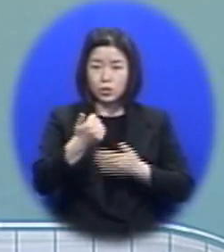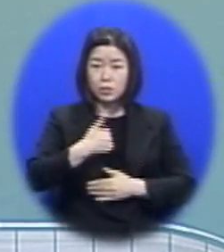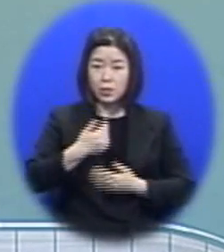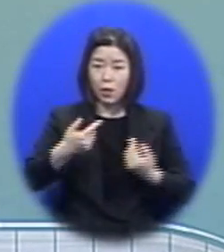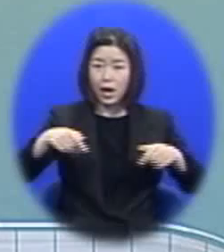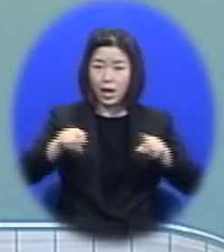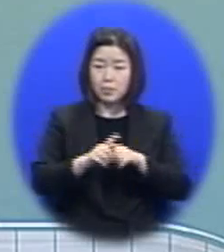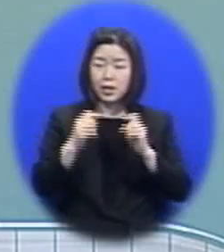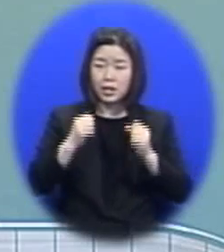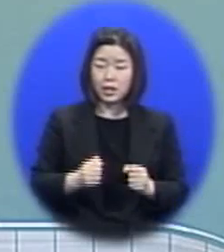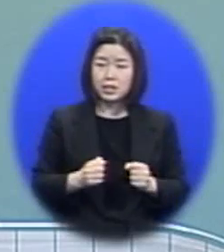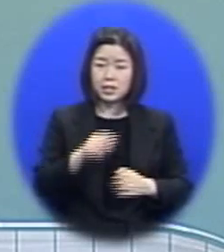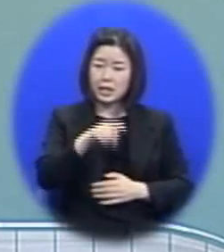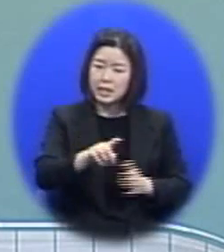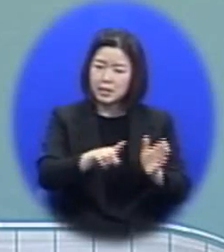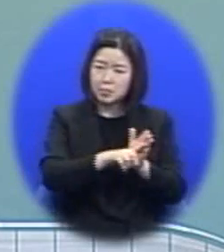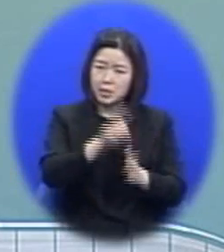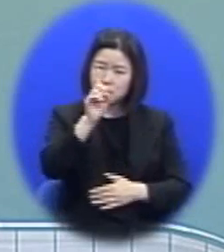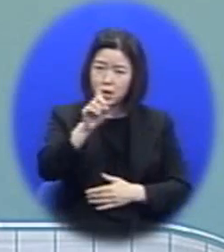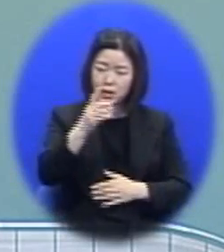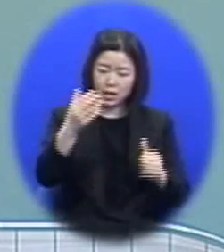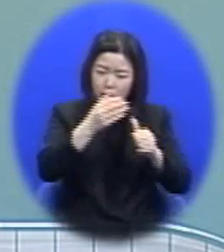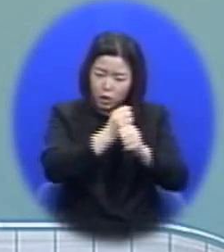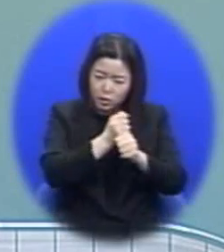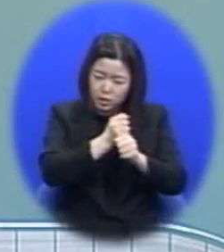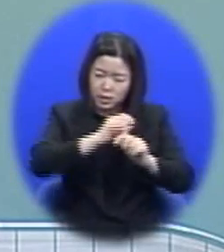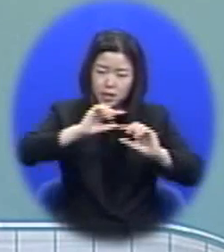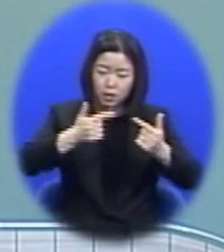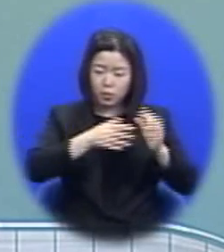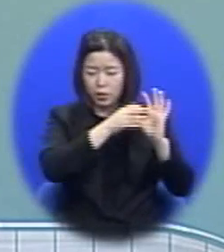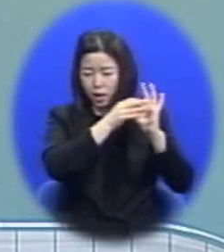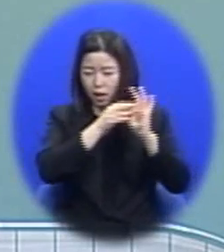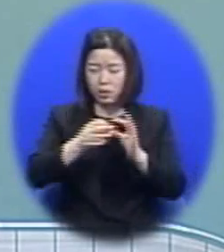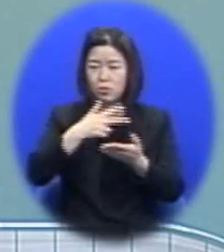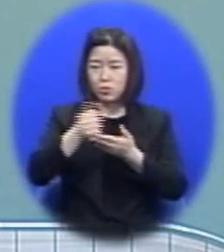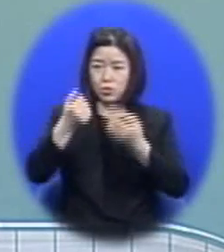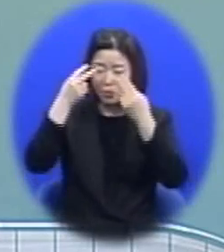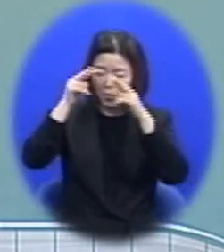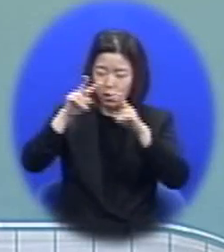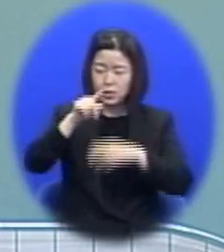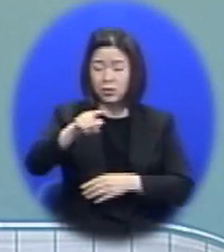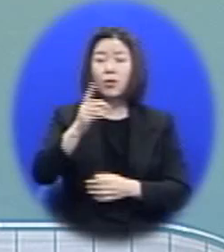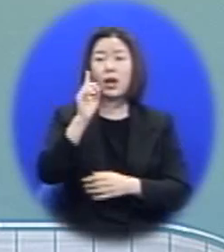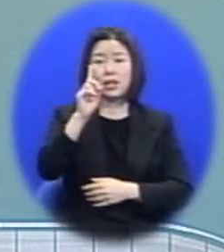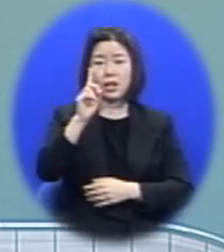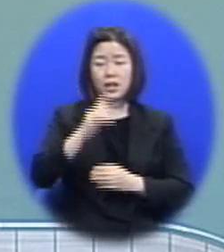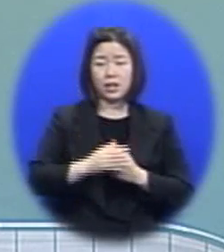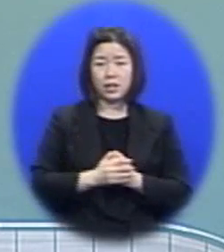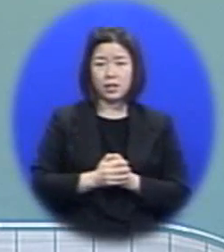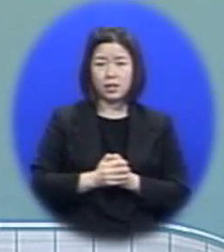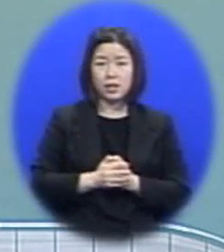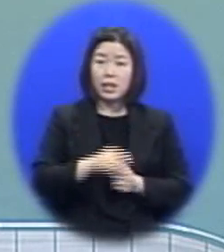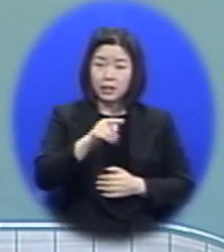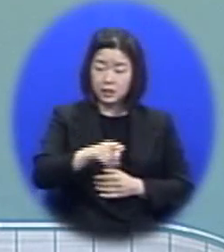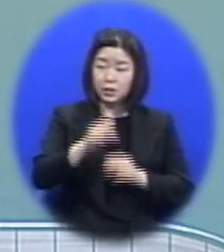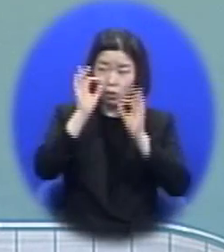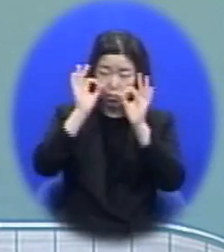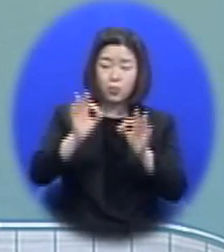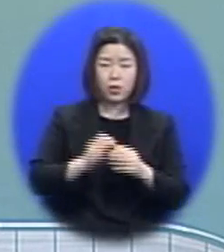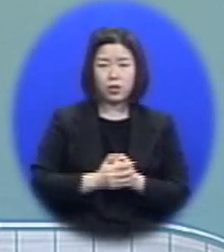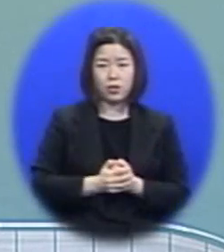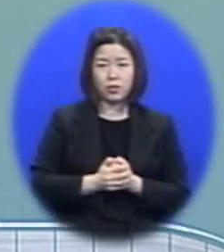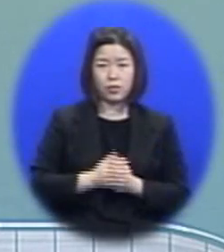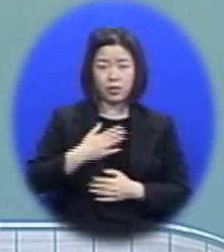계시다는이 믿음 하나를 놓치지 않고 계속 주님을 바라보려고 했던 그거 하나 그거 본 거지요